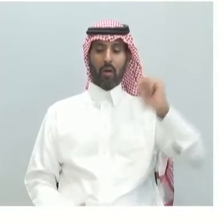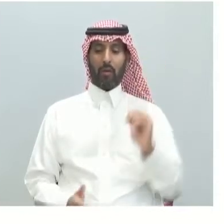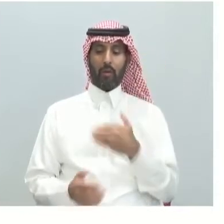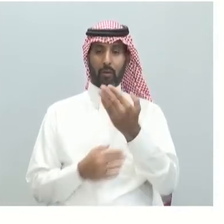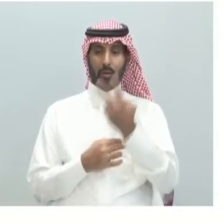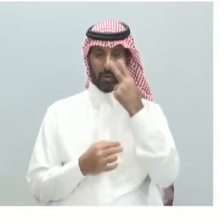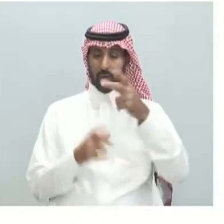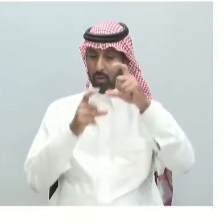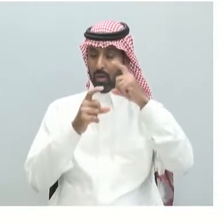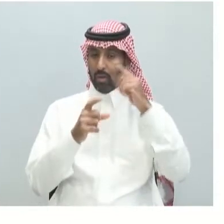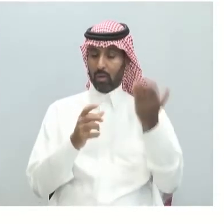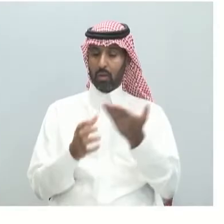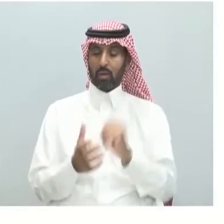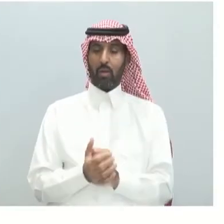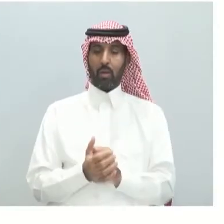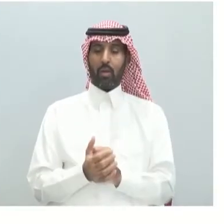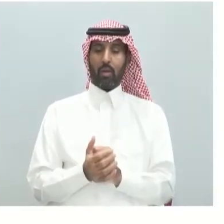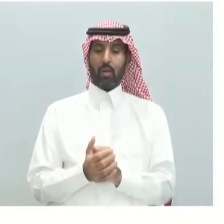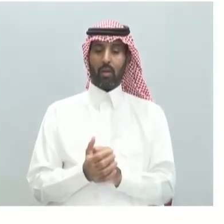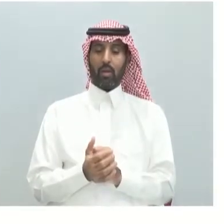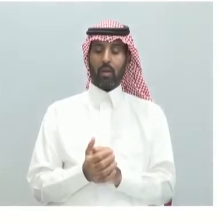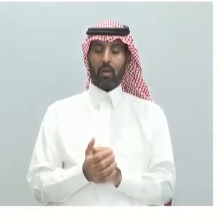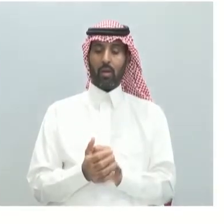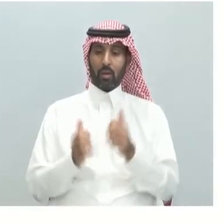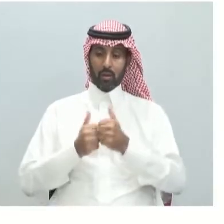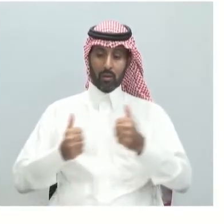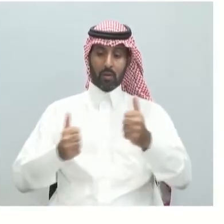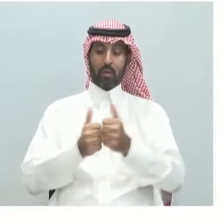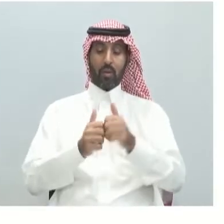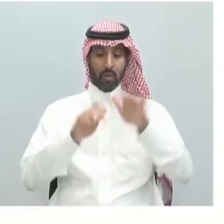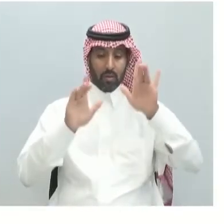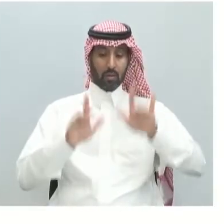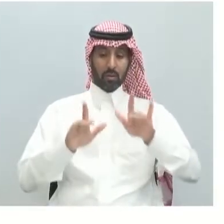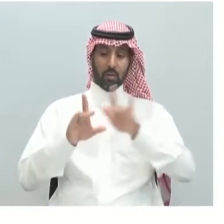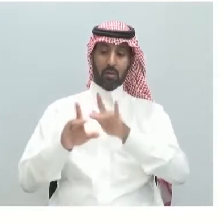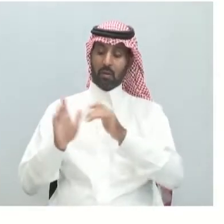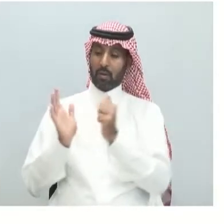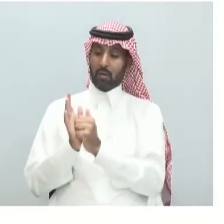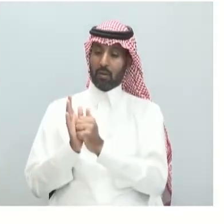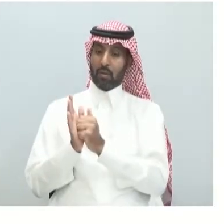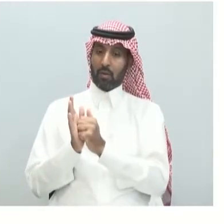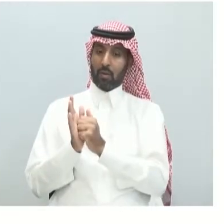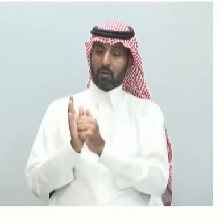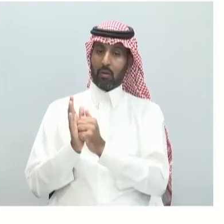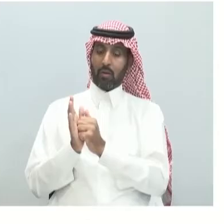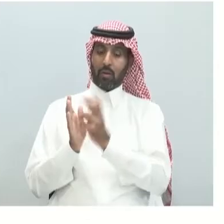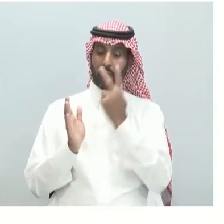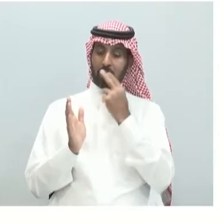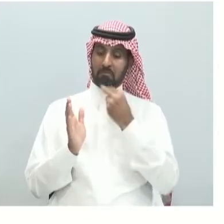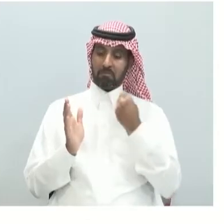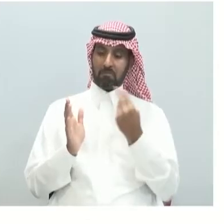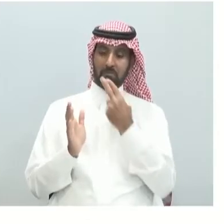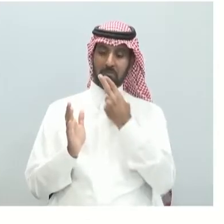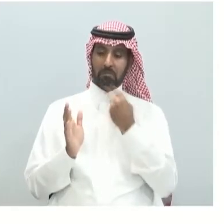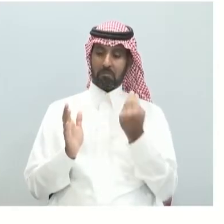نلاحظ هذه الصوره والتي تعبر عن اسره تجلس في بيت نظيف